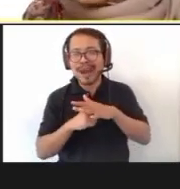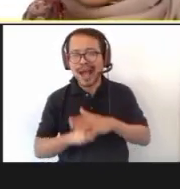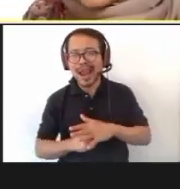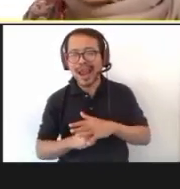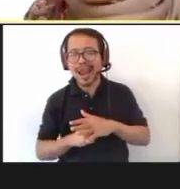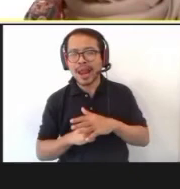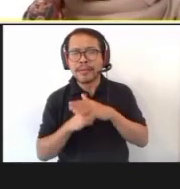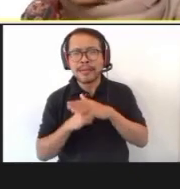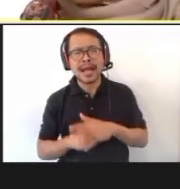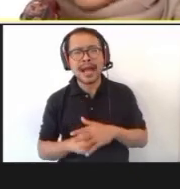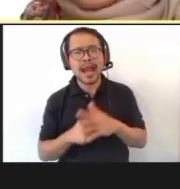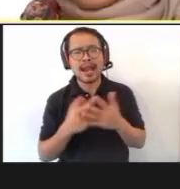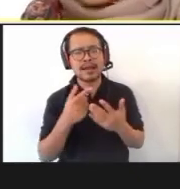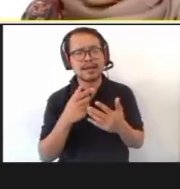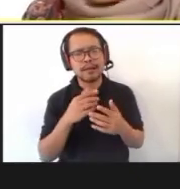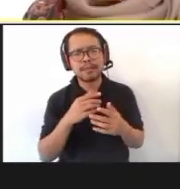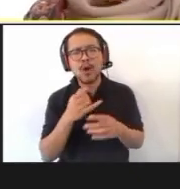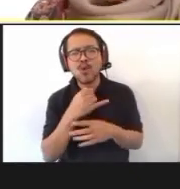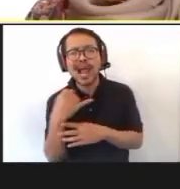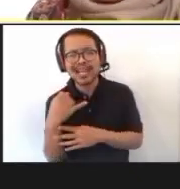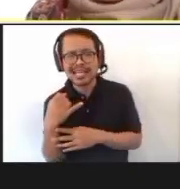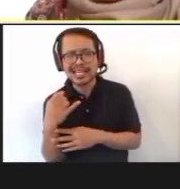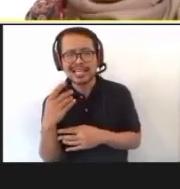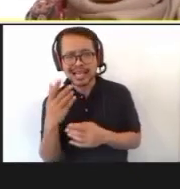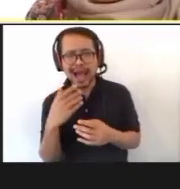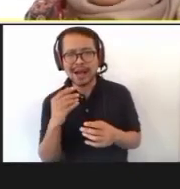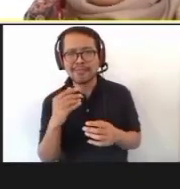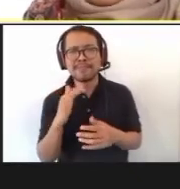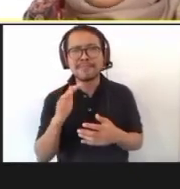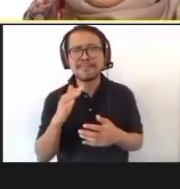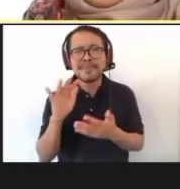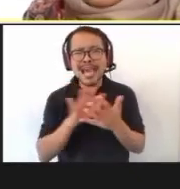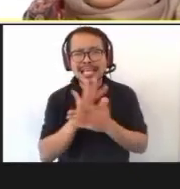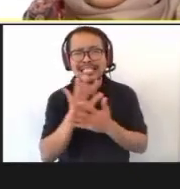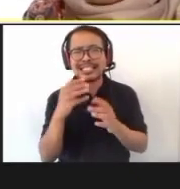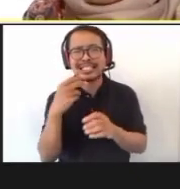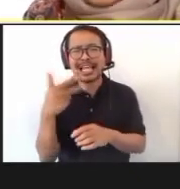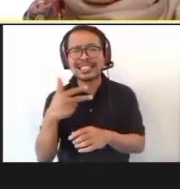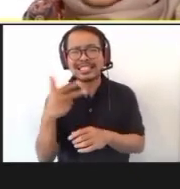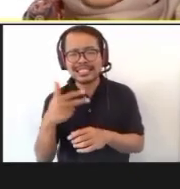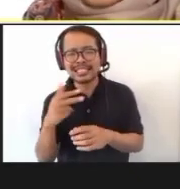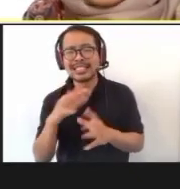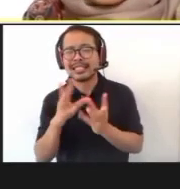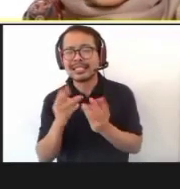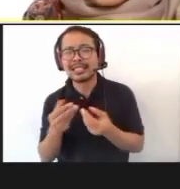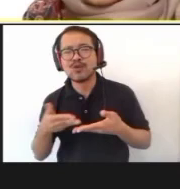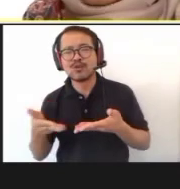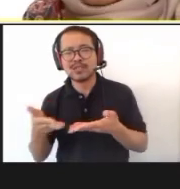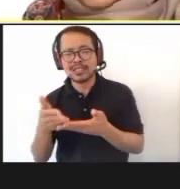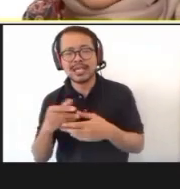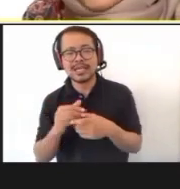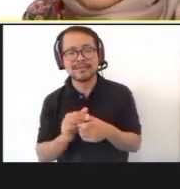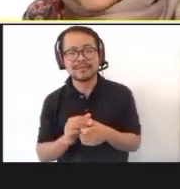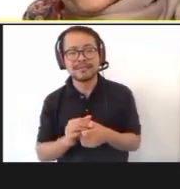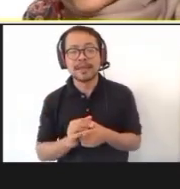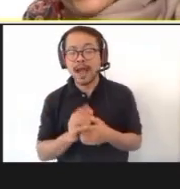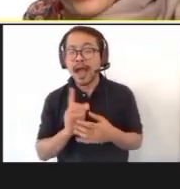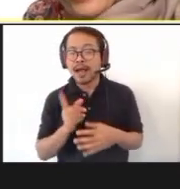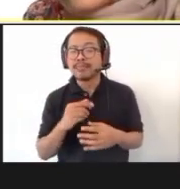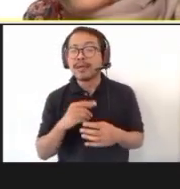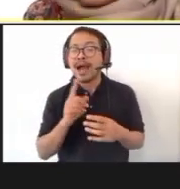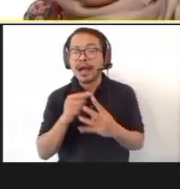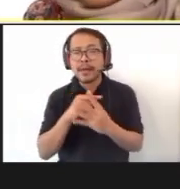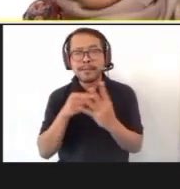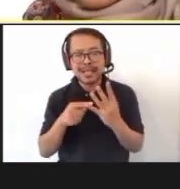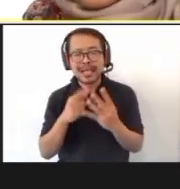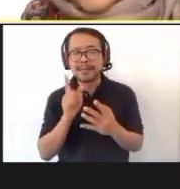gengsi di madrasah bisa diminimalisir. Gitu. Nah, dalam pengaruh utamaan gengsi ada 4 aspek yang mesti dilihat,